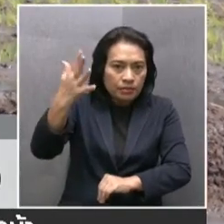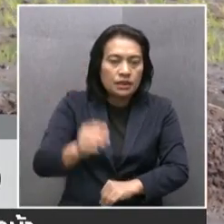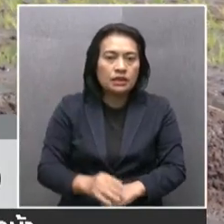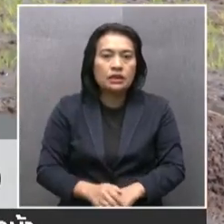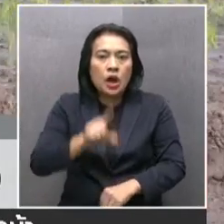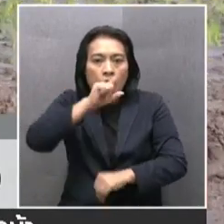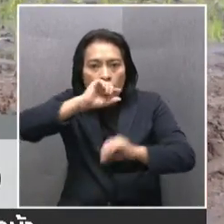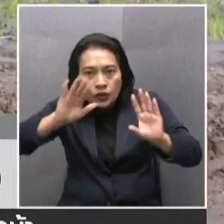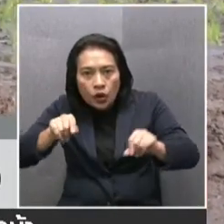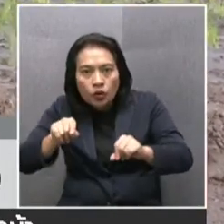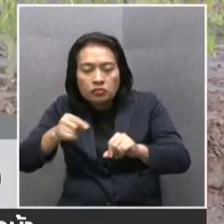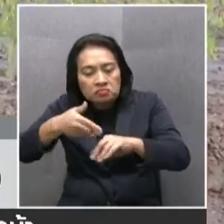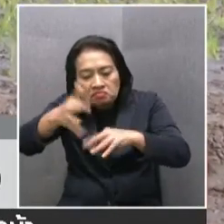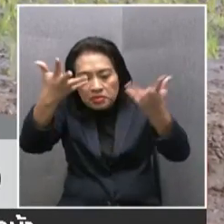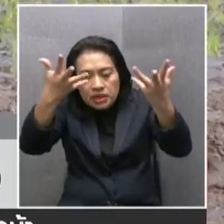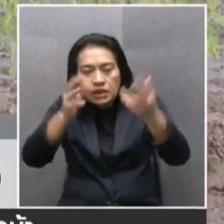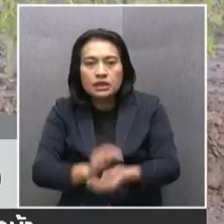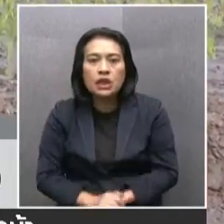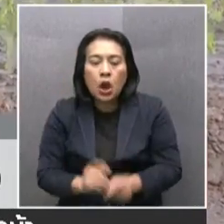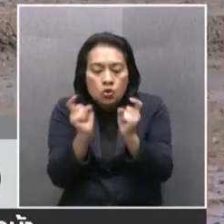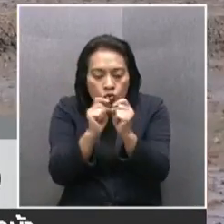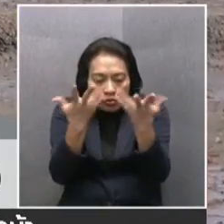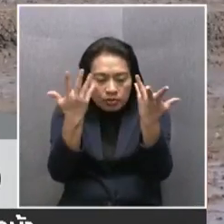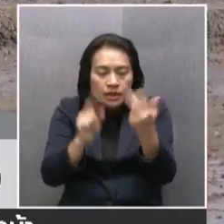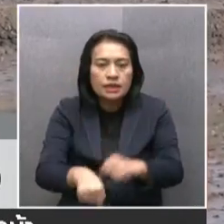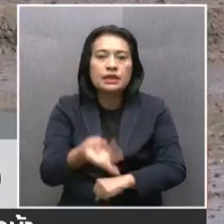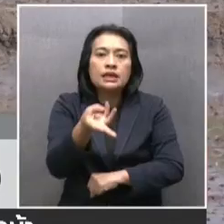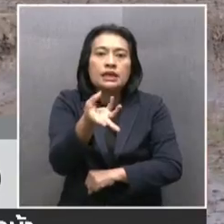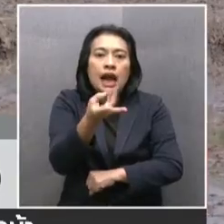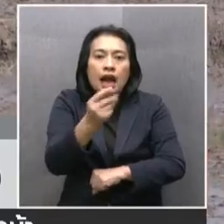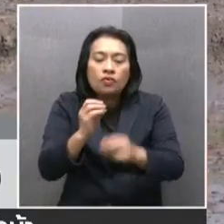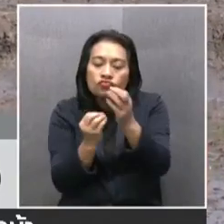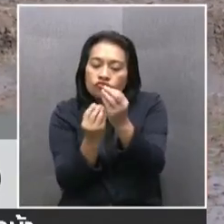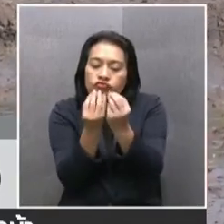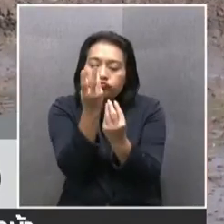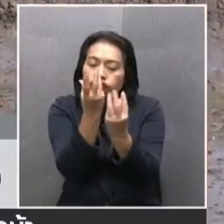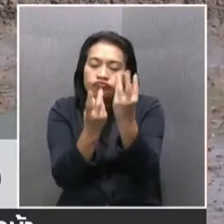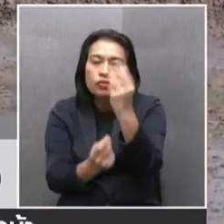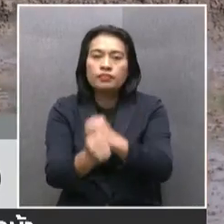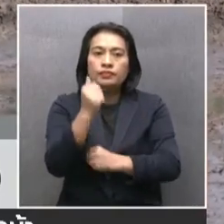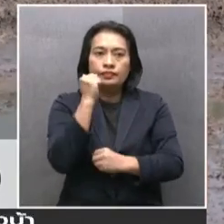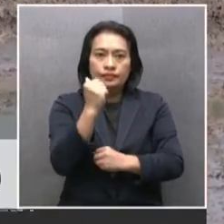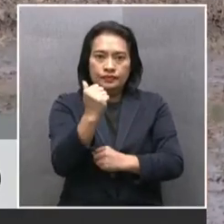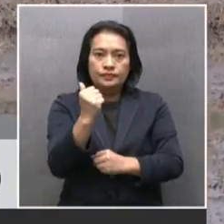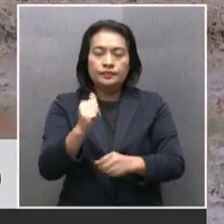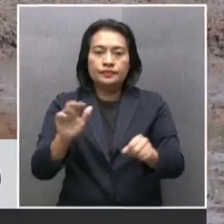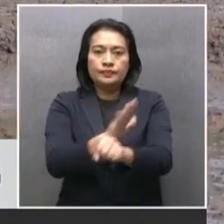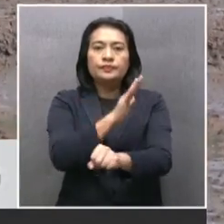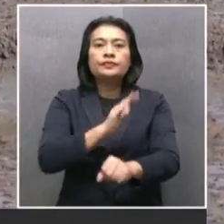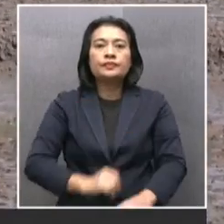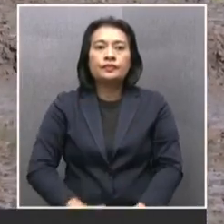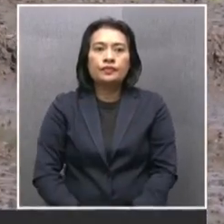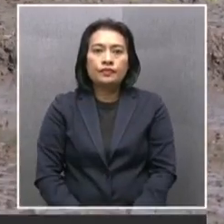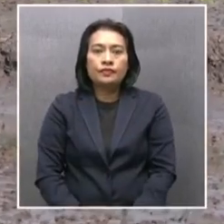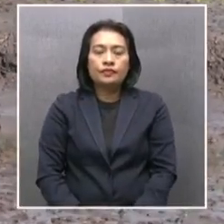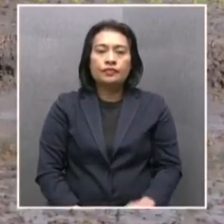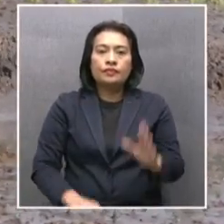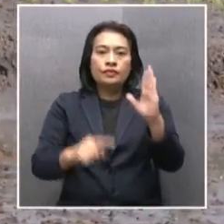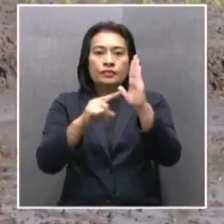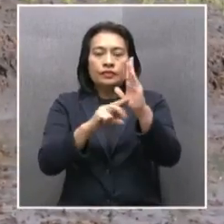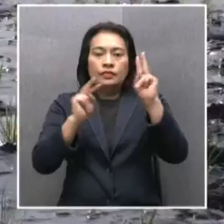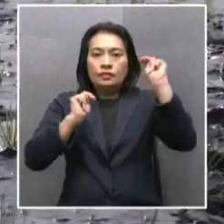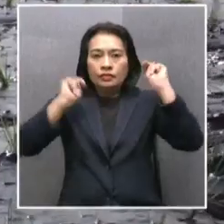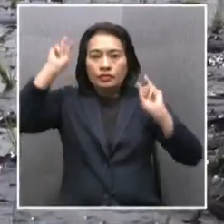วนได้ผลผลิตเต็มเม็ดเต็มหน่วยสมบูรณ์พูนผลครับ ด้านจังหวัดนครสวรรค์ค่ะชาวนา